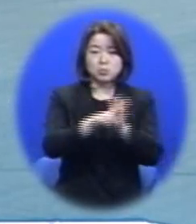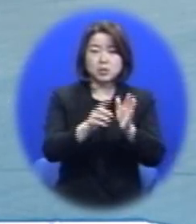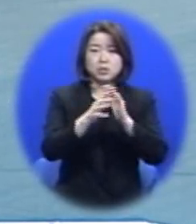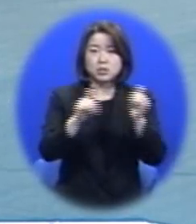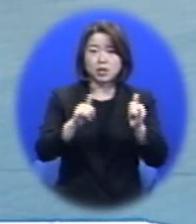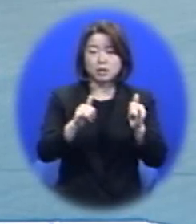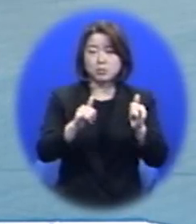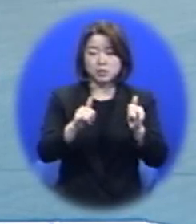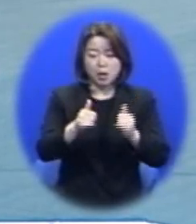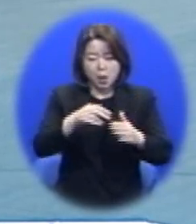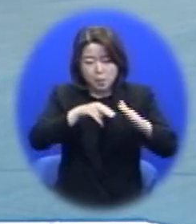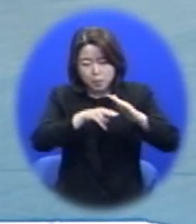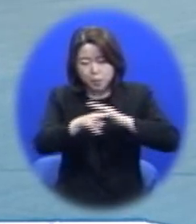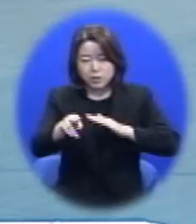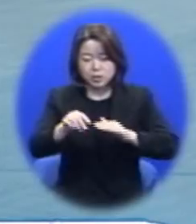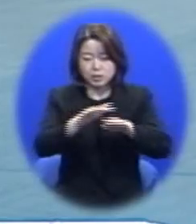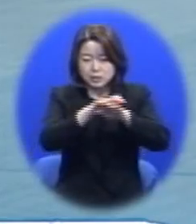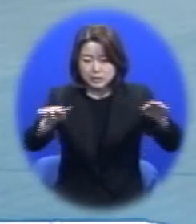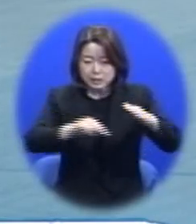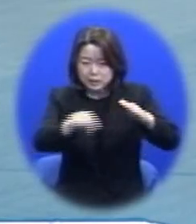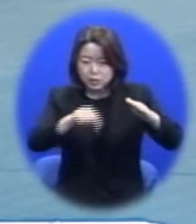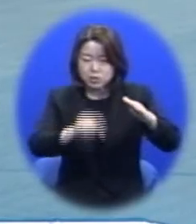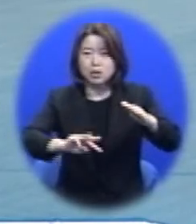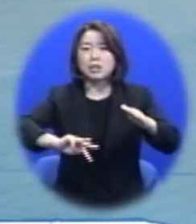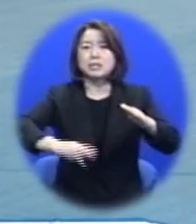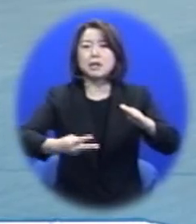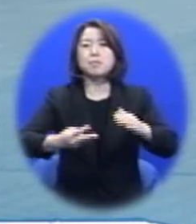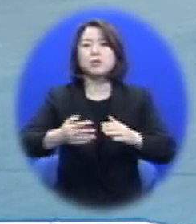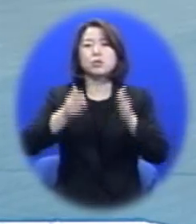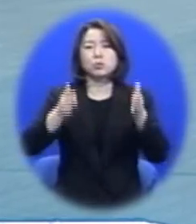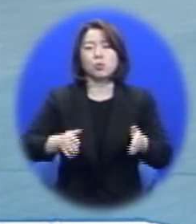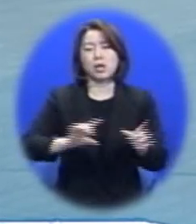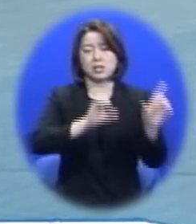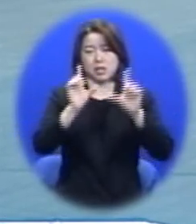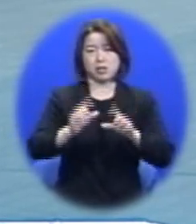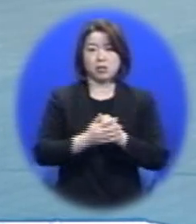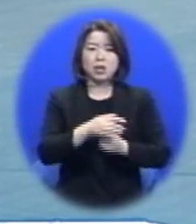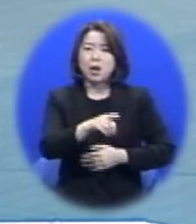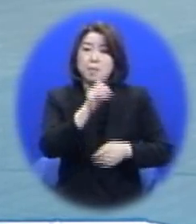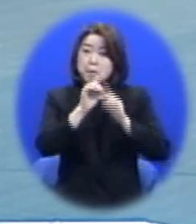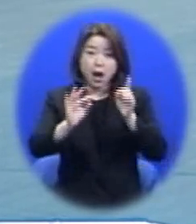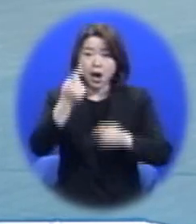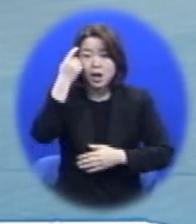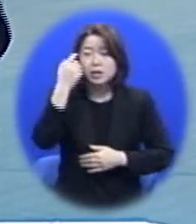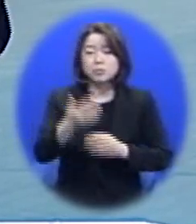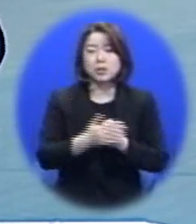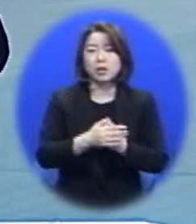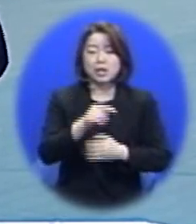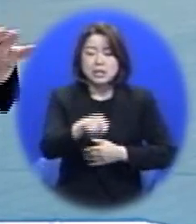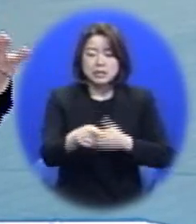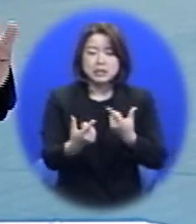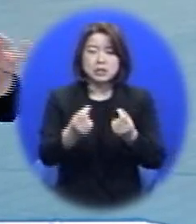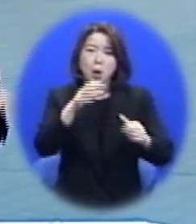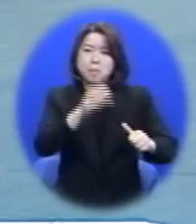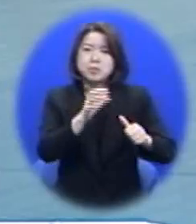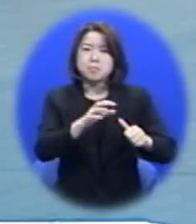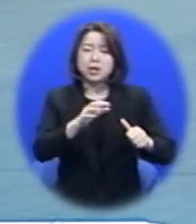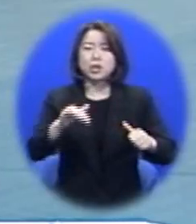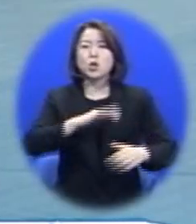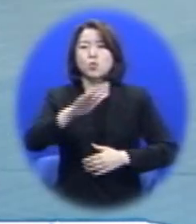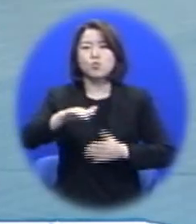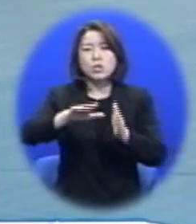속에서 300년을 살아서 300년. 이게 말이 됩니까? 그런 핍박이 지금 우리 시대에